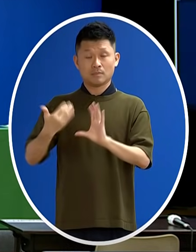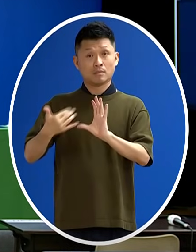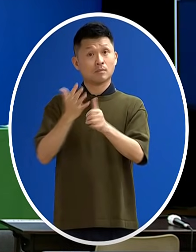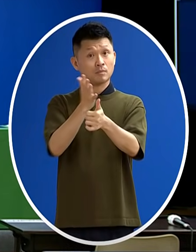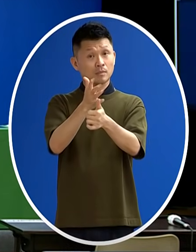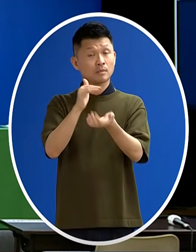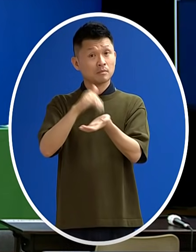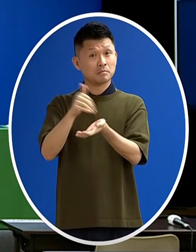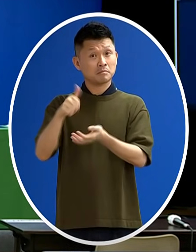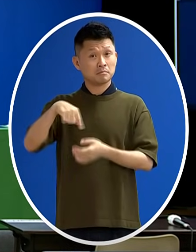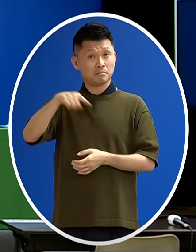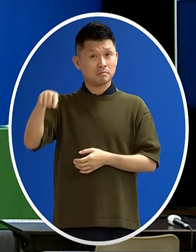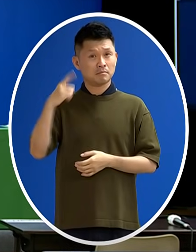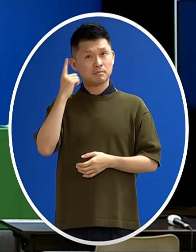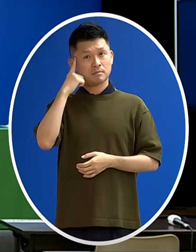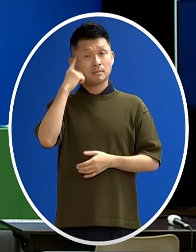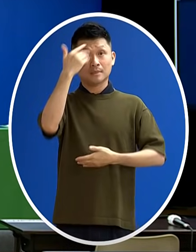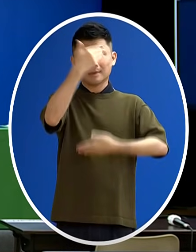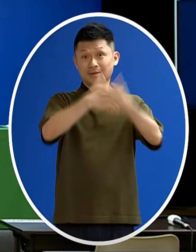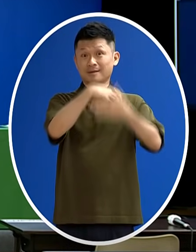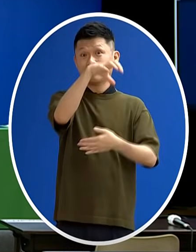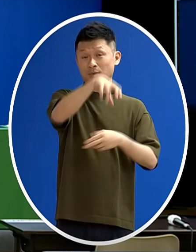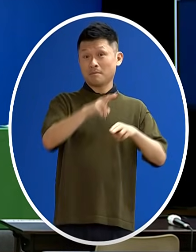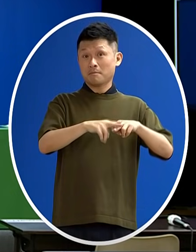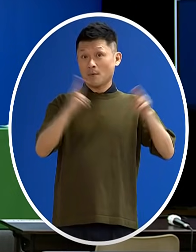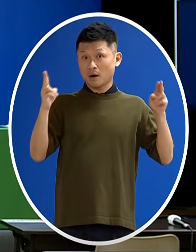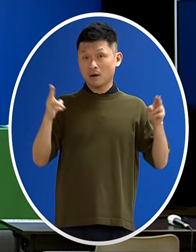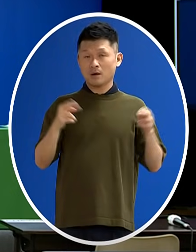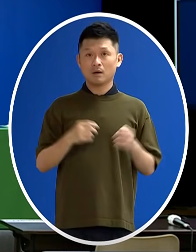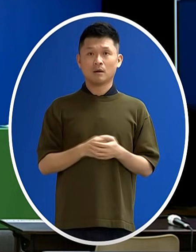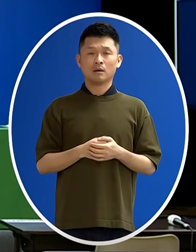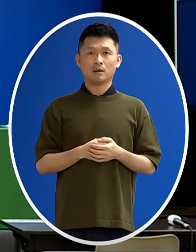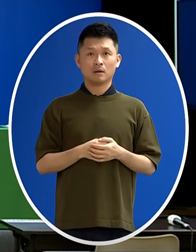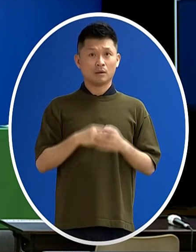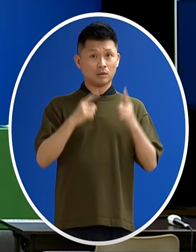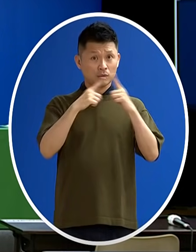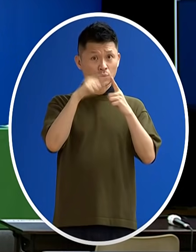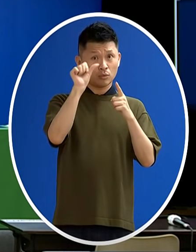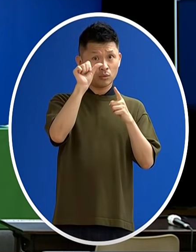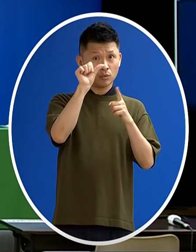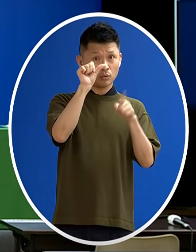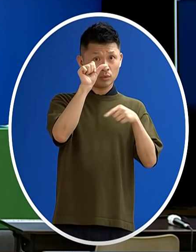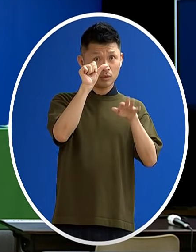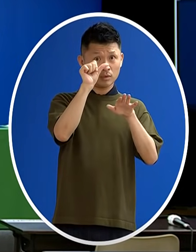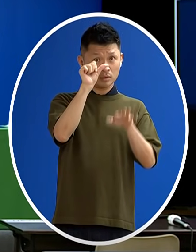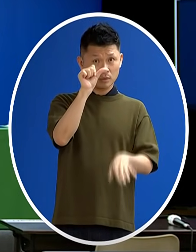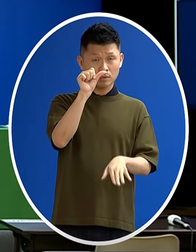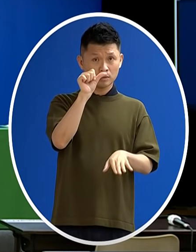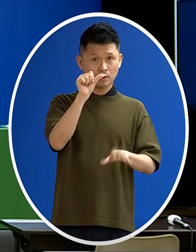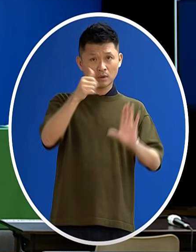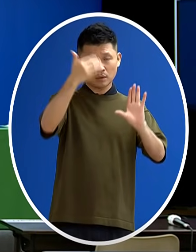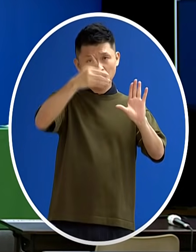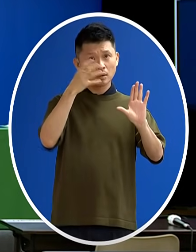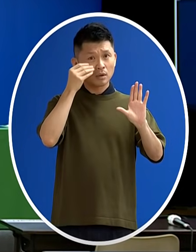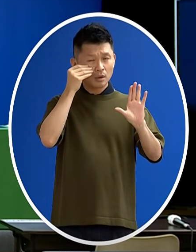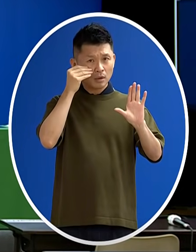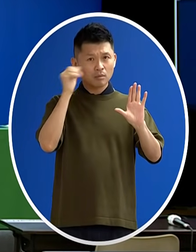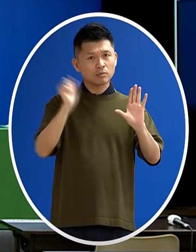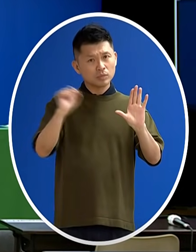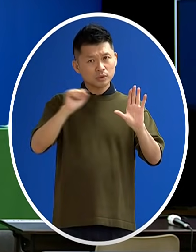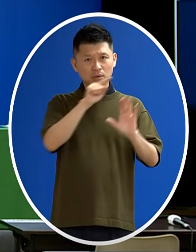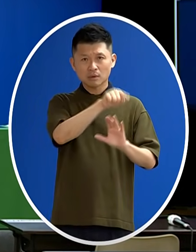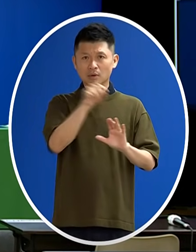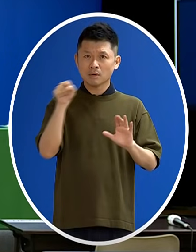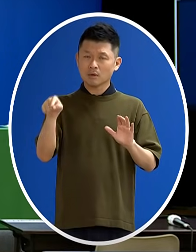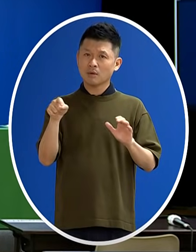有医师认为开放电影院，但是却禁止超过五个人在家看电影，这件事情好像有点不太合常